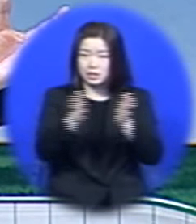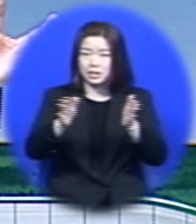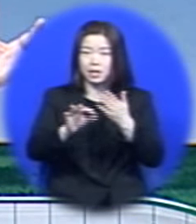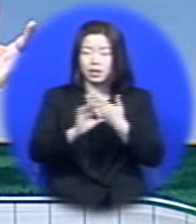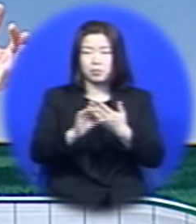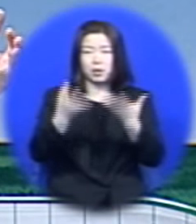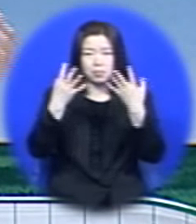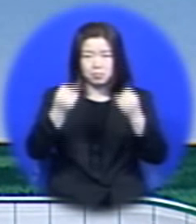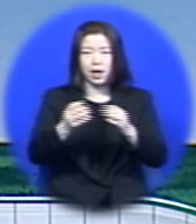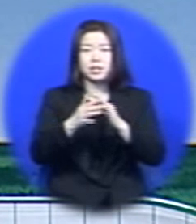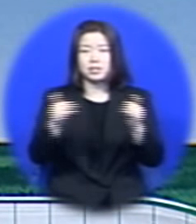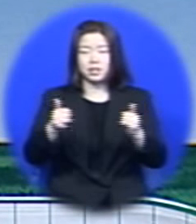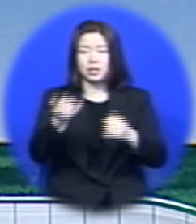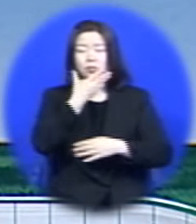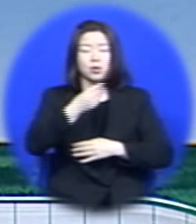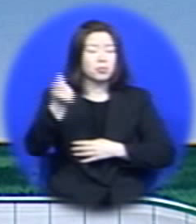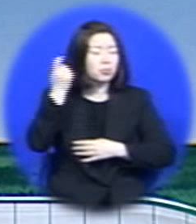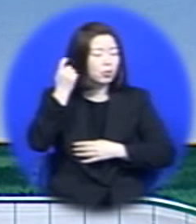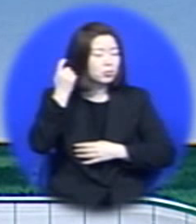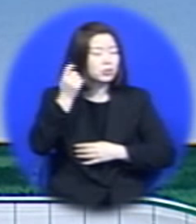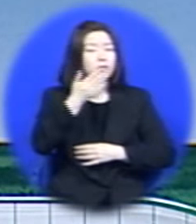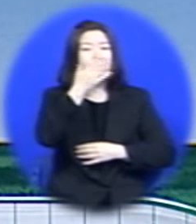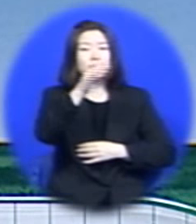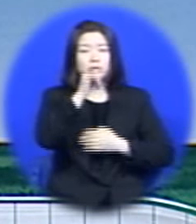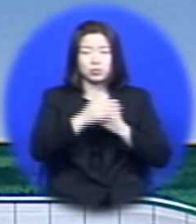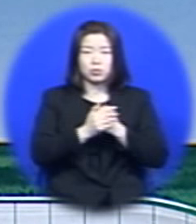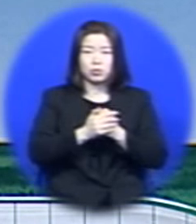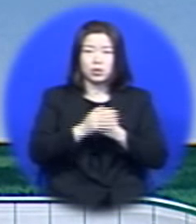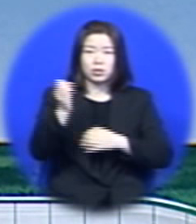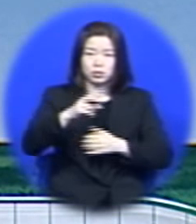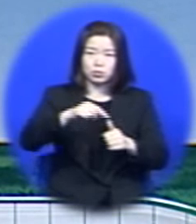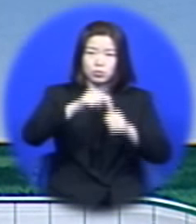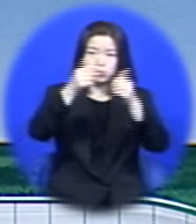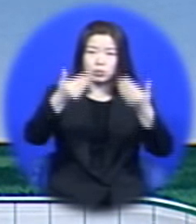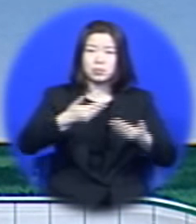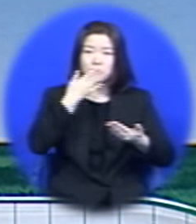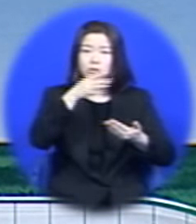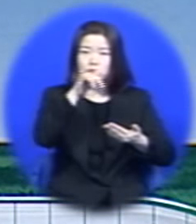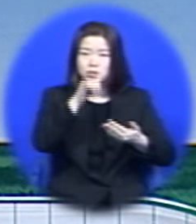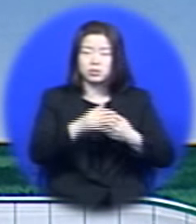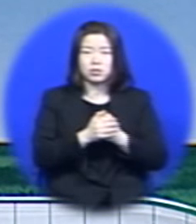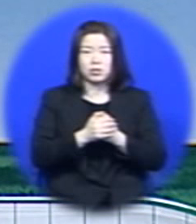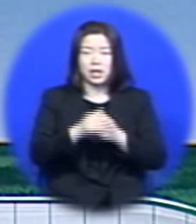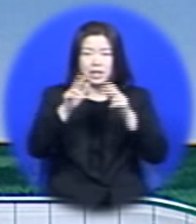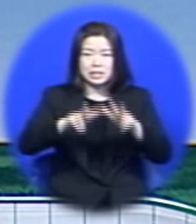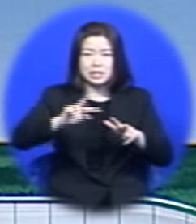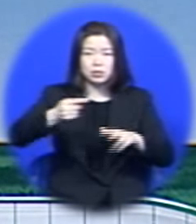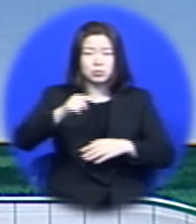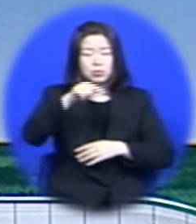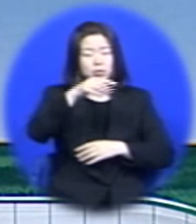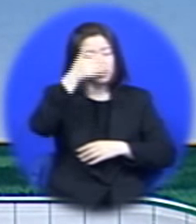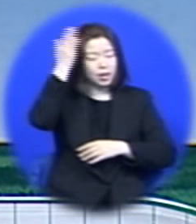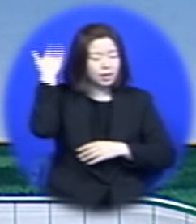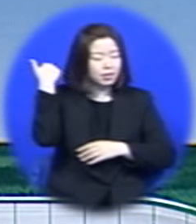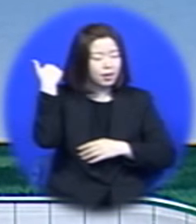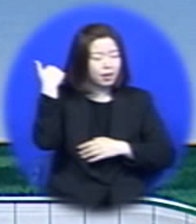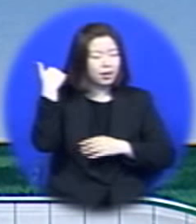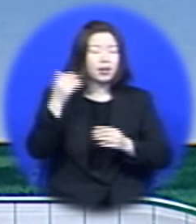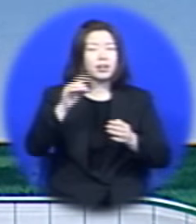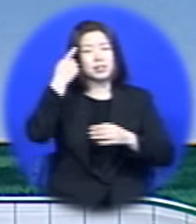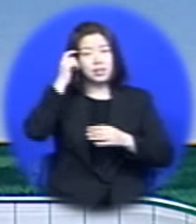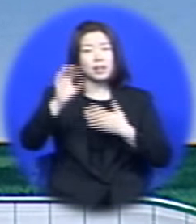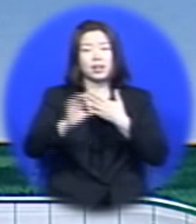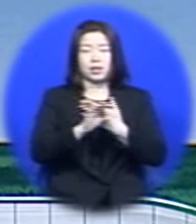수많은 사람들이 복음을 듣게 되고 그리고 구원을 받습니다. 지금도 그때 생각을 하면 제가